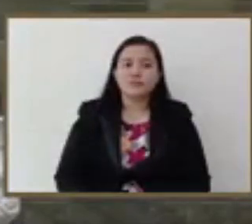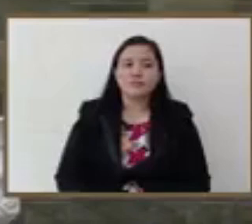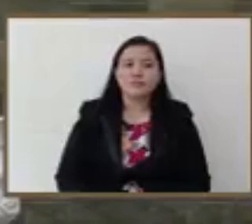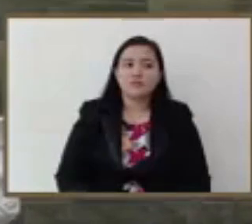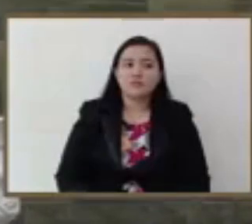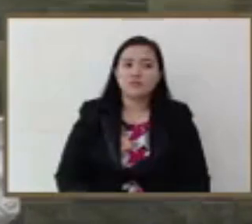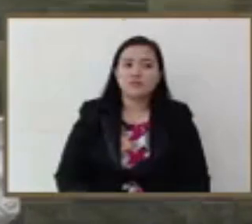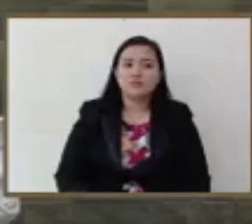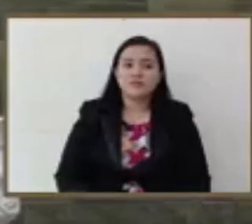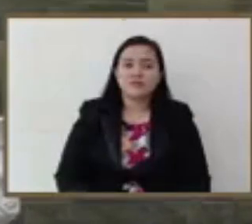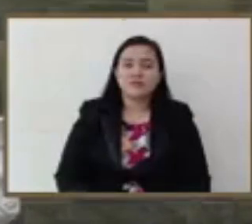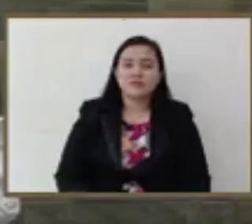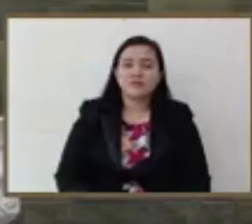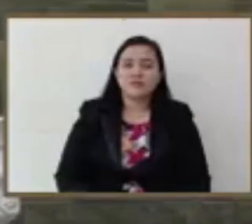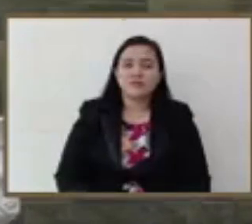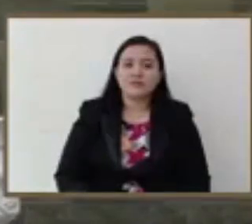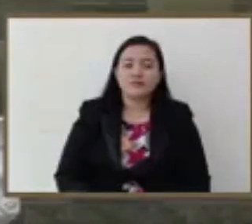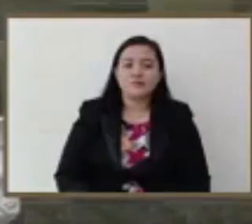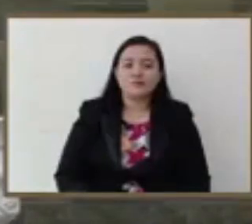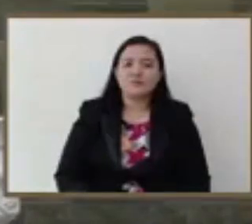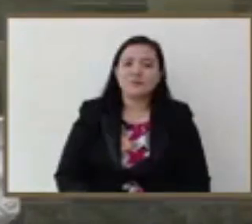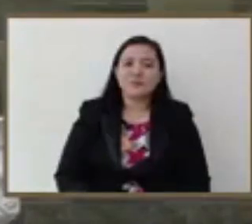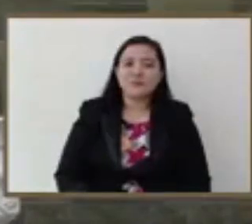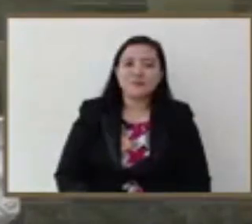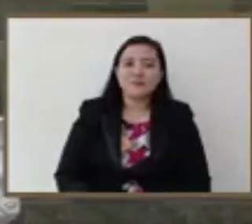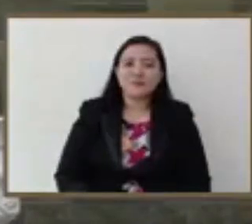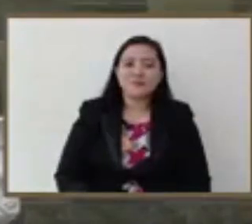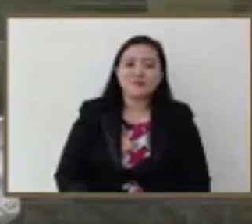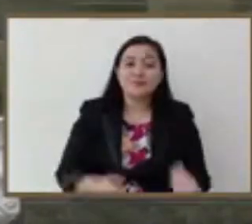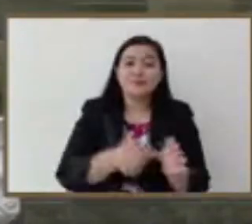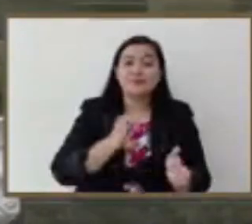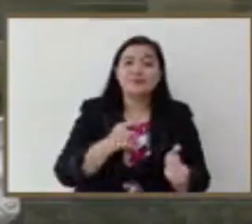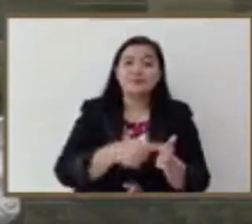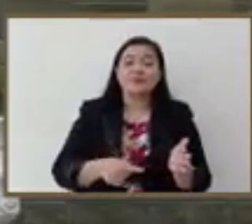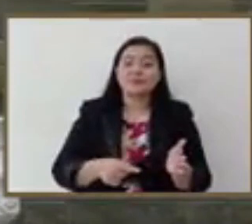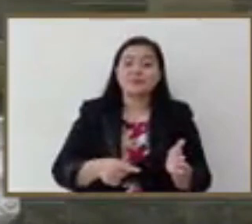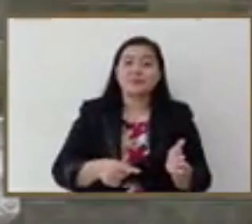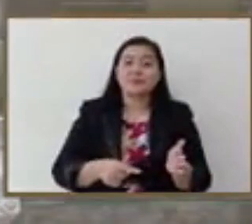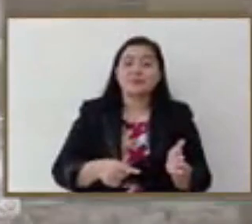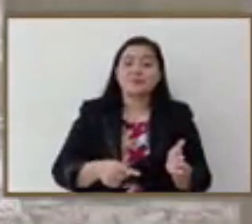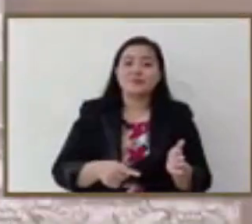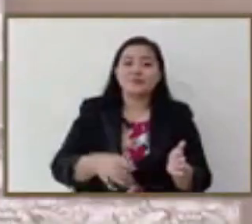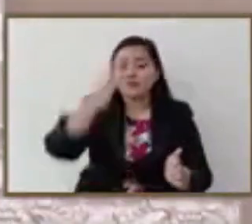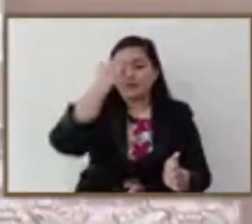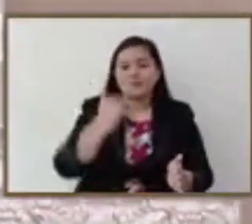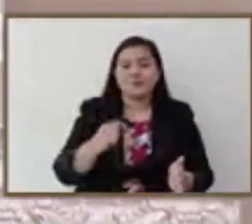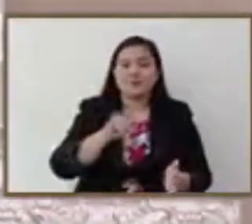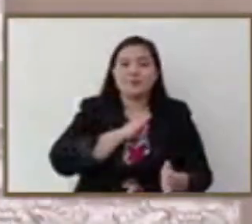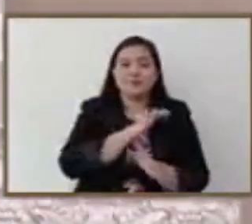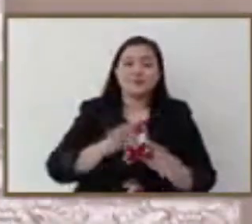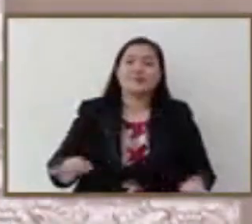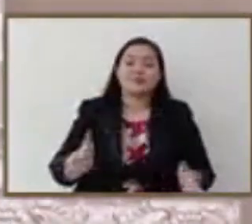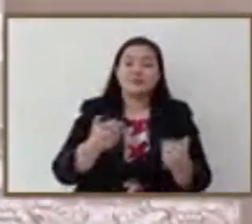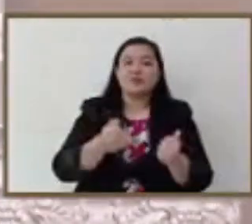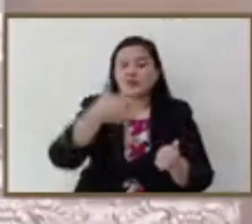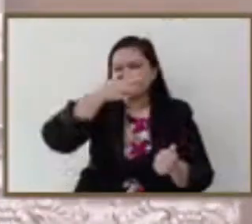See? Kapatid, that's why, kapatid, look at this. This one, I don't want to miss the church. Kasi yung mga bata, pag